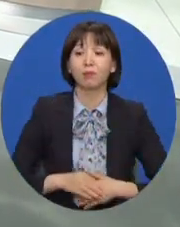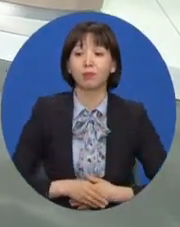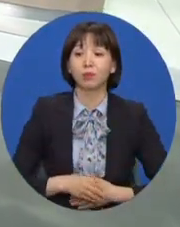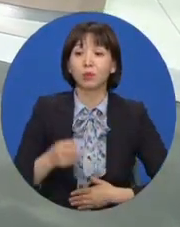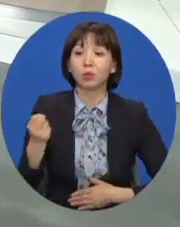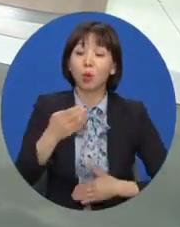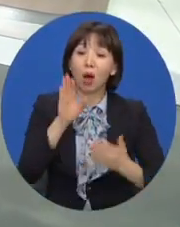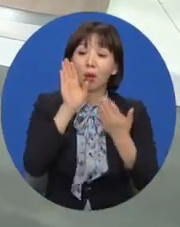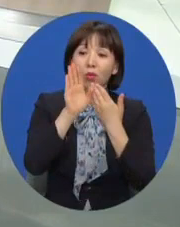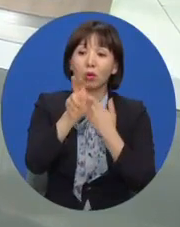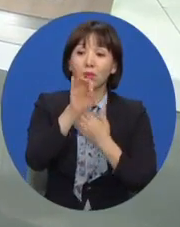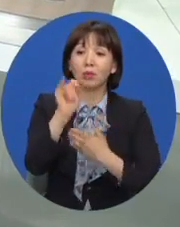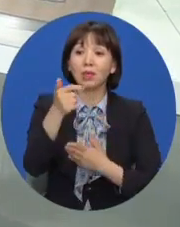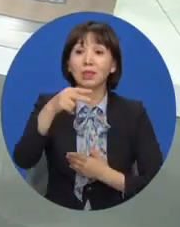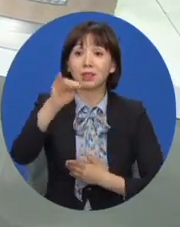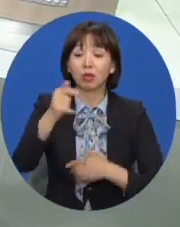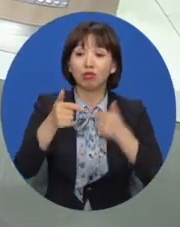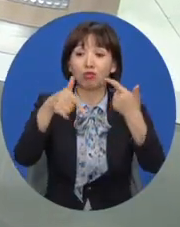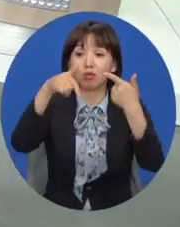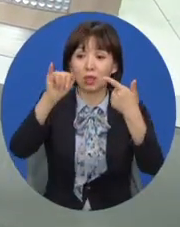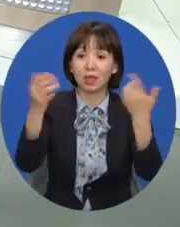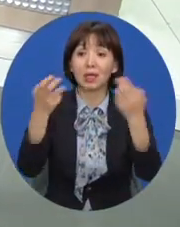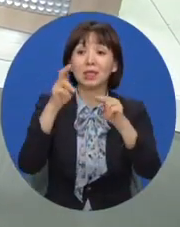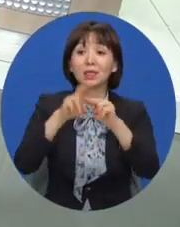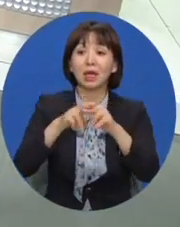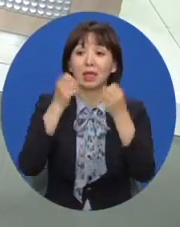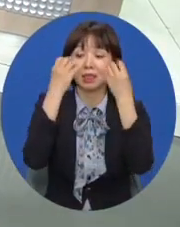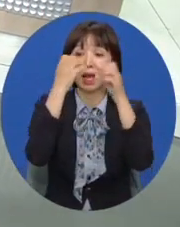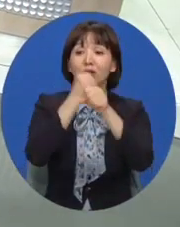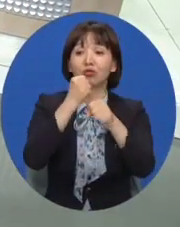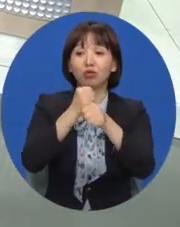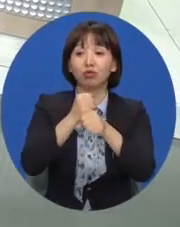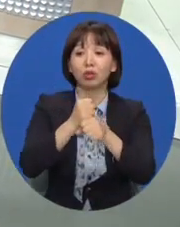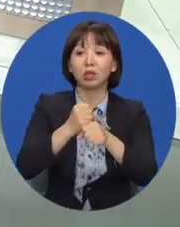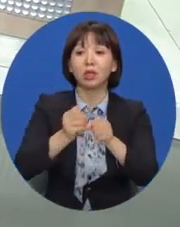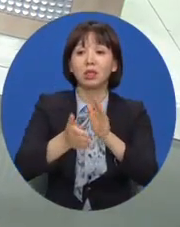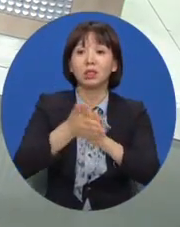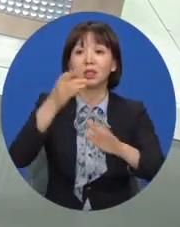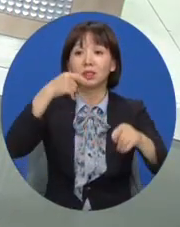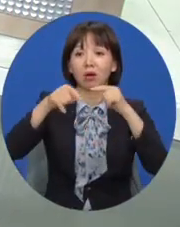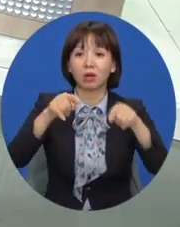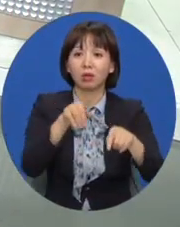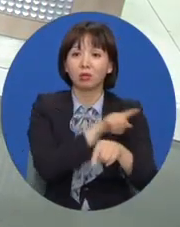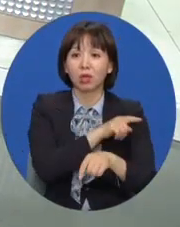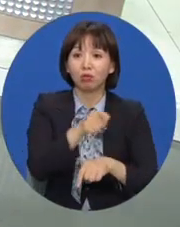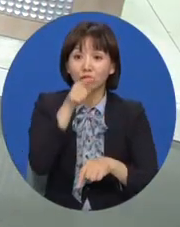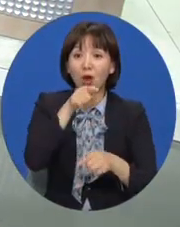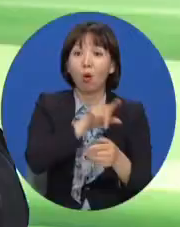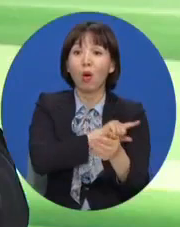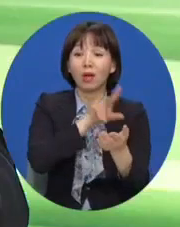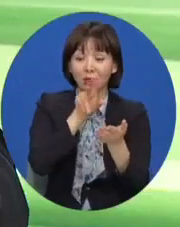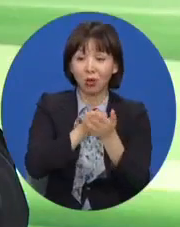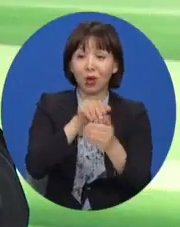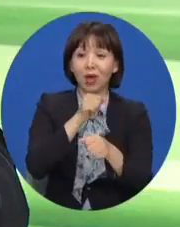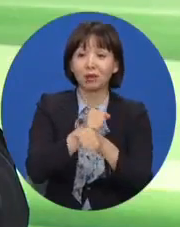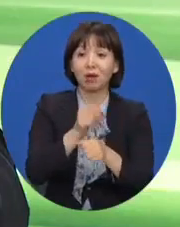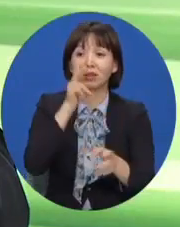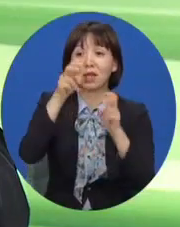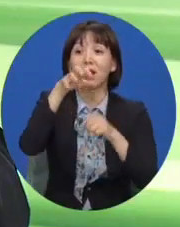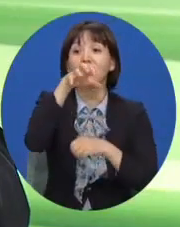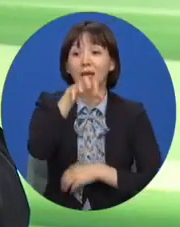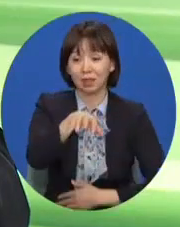또 이제 앞으로 민선 6기에는 일자리 창출을 시정의 최우선 과제로 삼아서